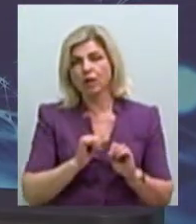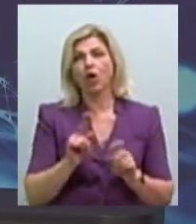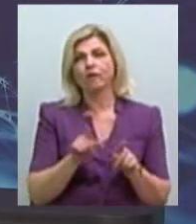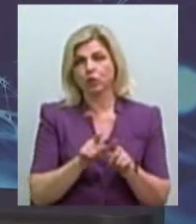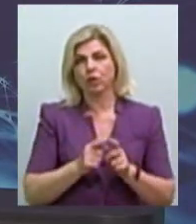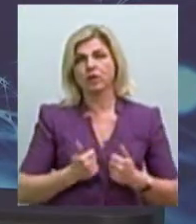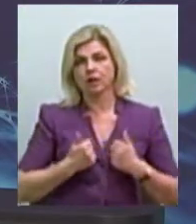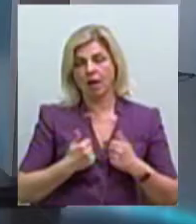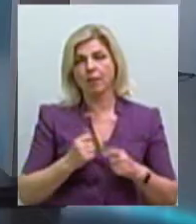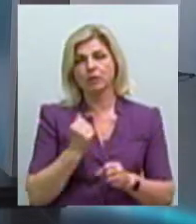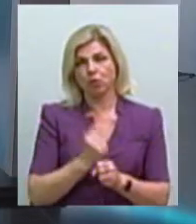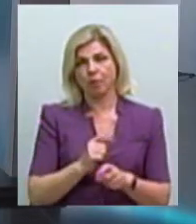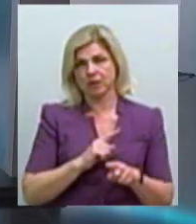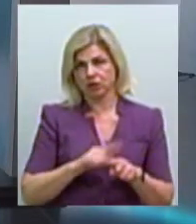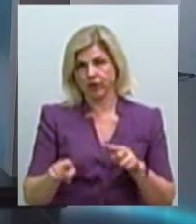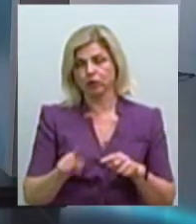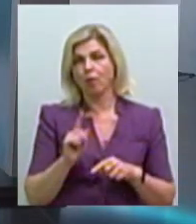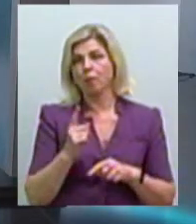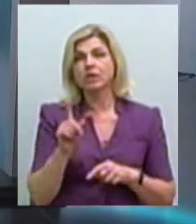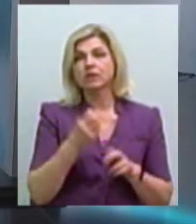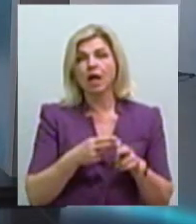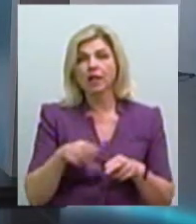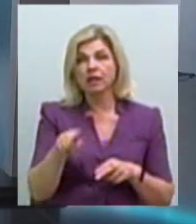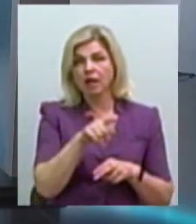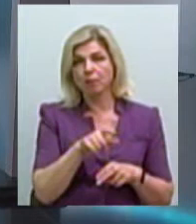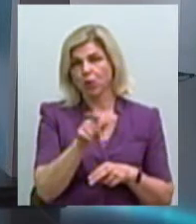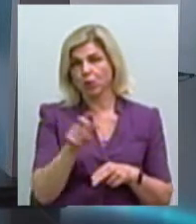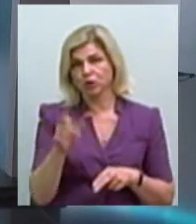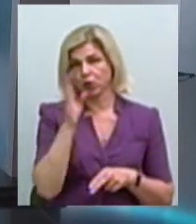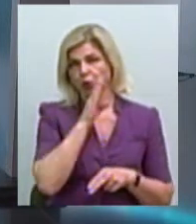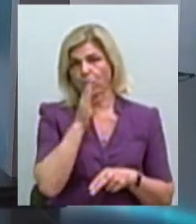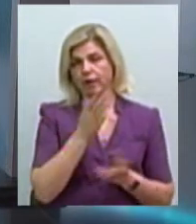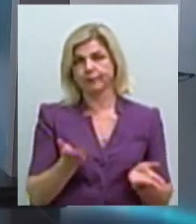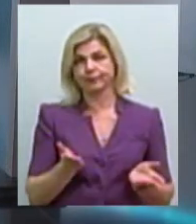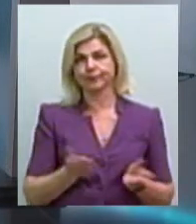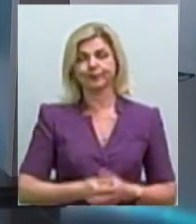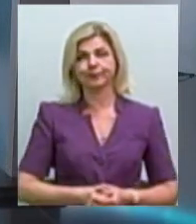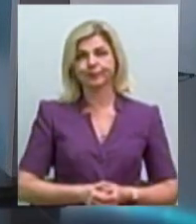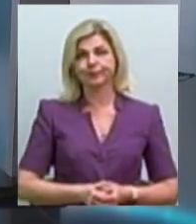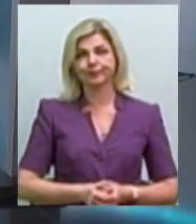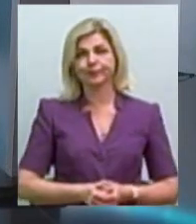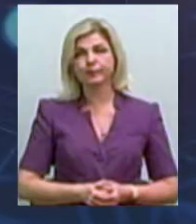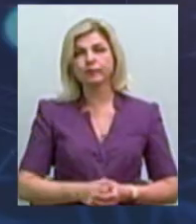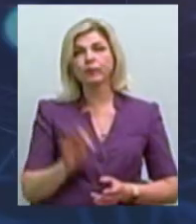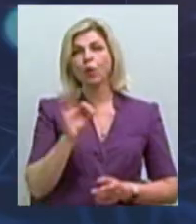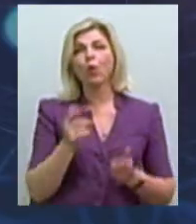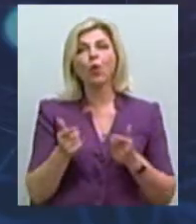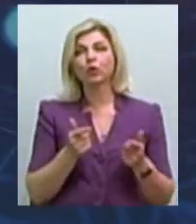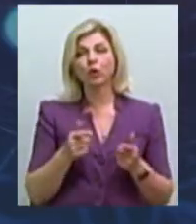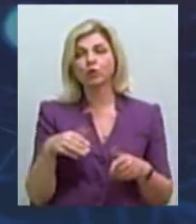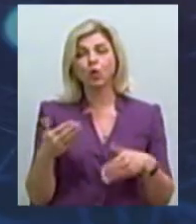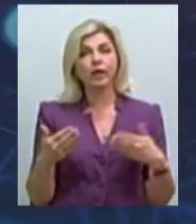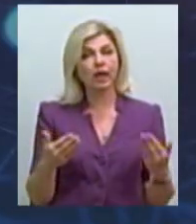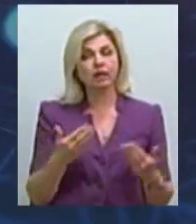намагаємось робити це швидко. Тому що за цим за всім стоять людські долі. Щодо готовності сторін, в тому числі, ви